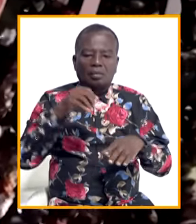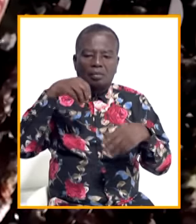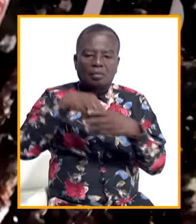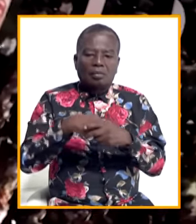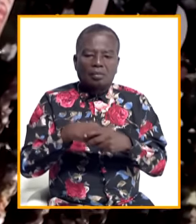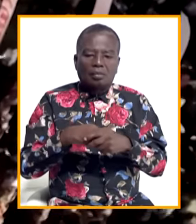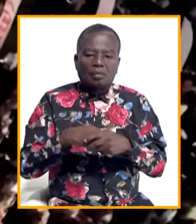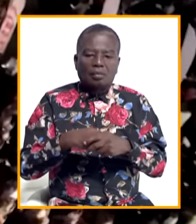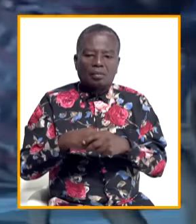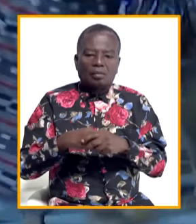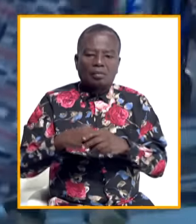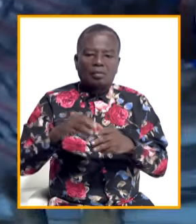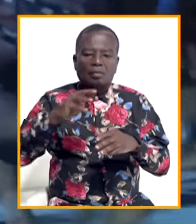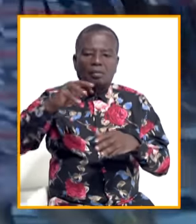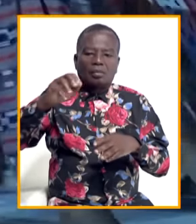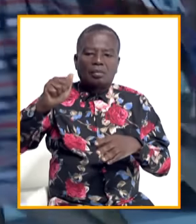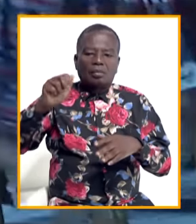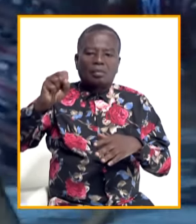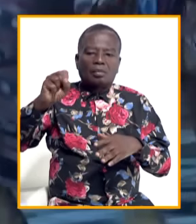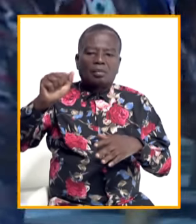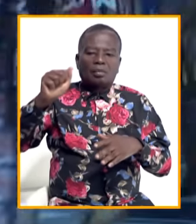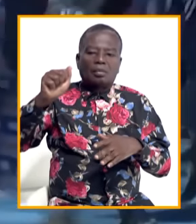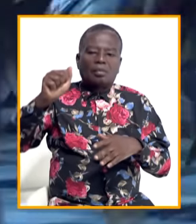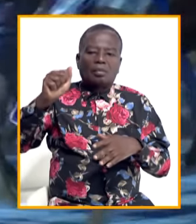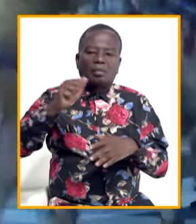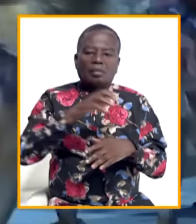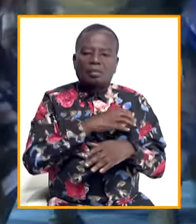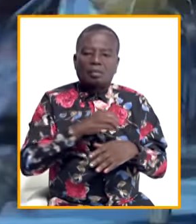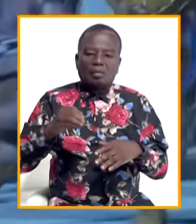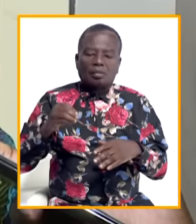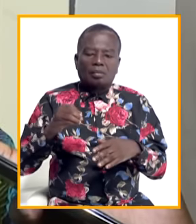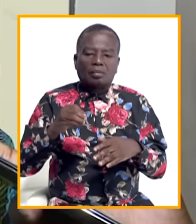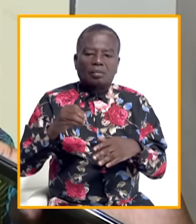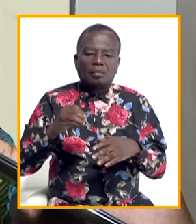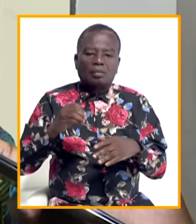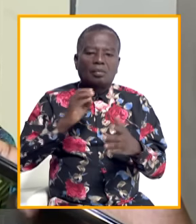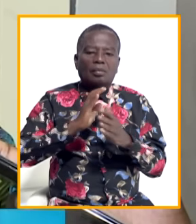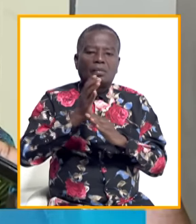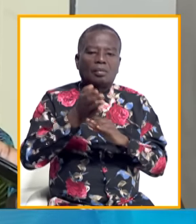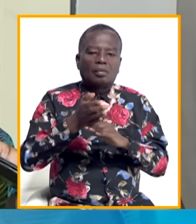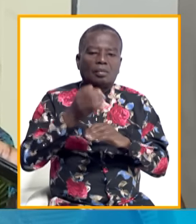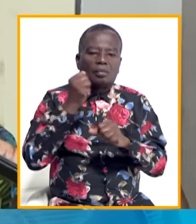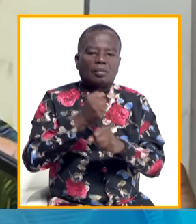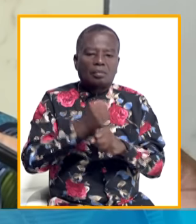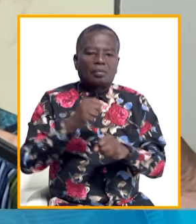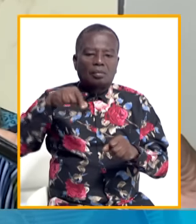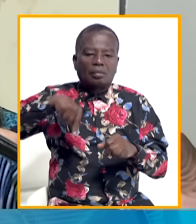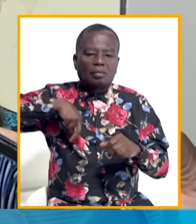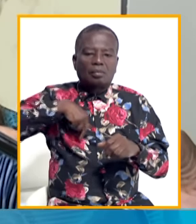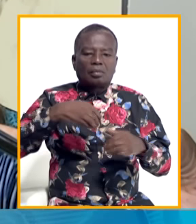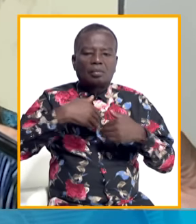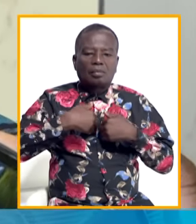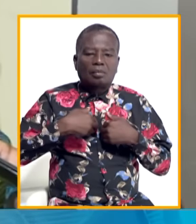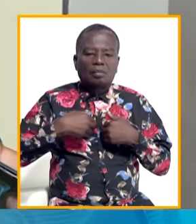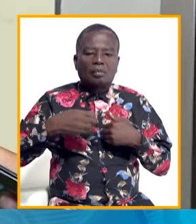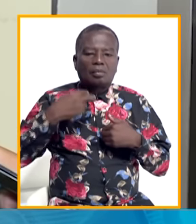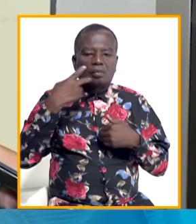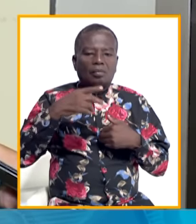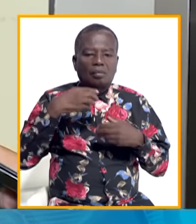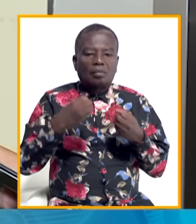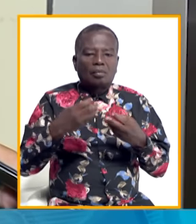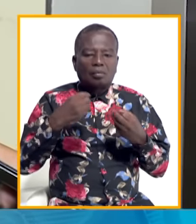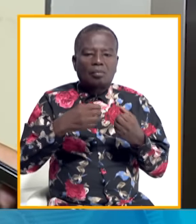de la 13e édition du MASA, Marché des arts du spectacle africain d'Abidjan. À travers la session de travail que venons d'avoir, nous nous rendons compte qu'il y a